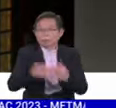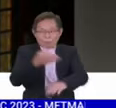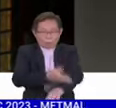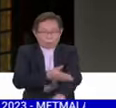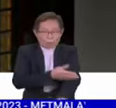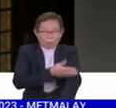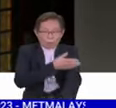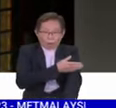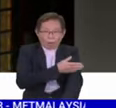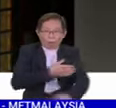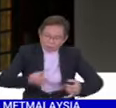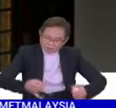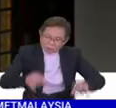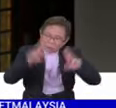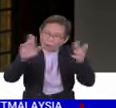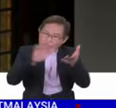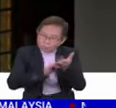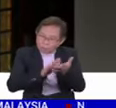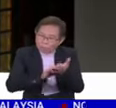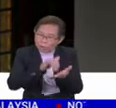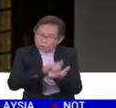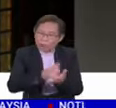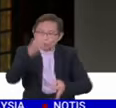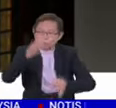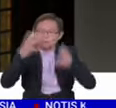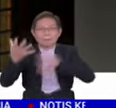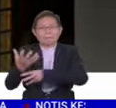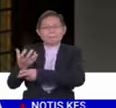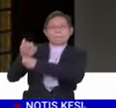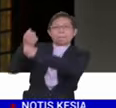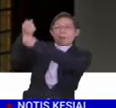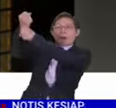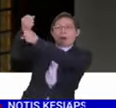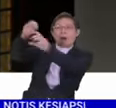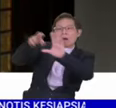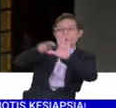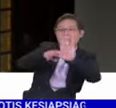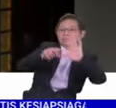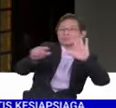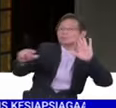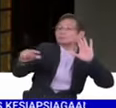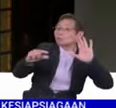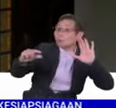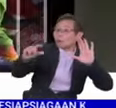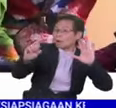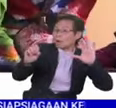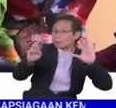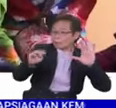infrastruktur di kawasan tersebut jika berjaya memenangi kerusi berkenaan.